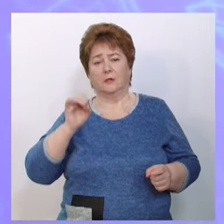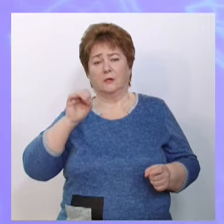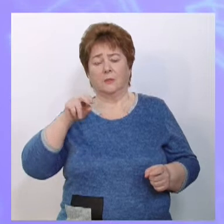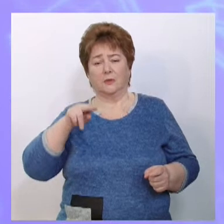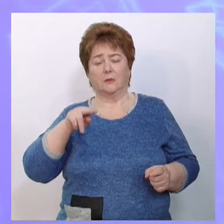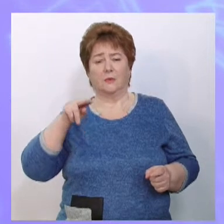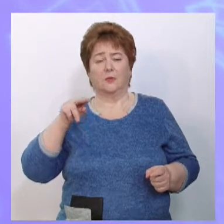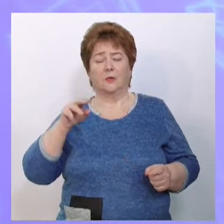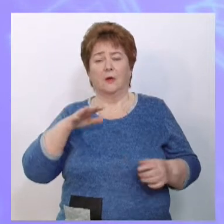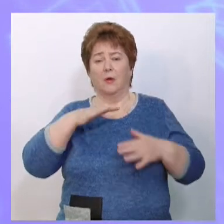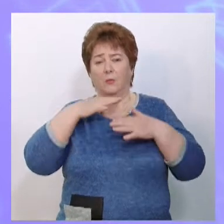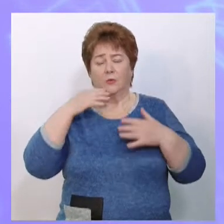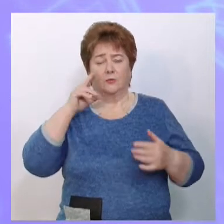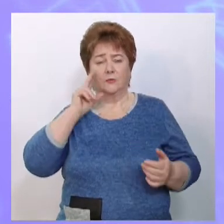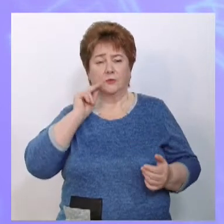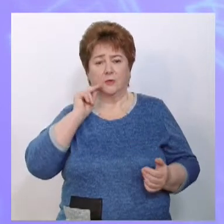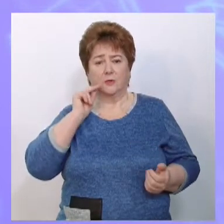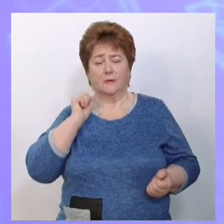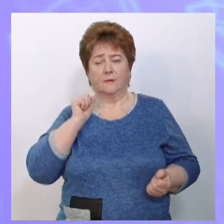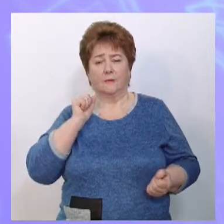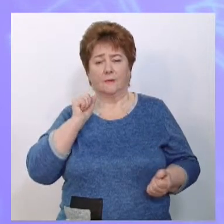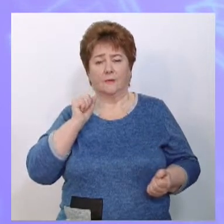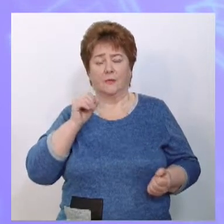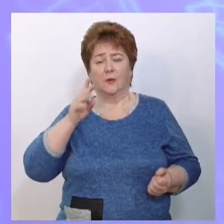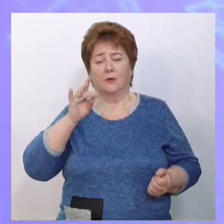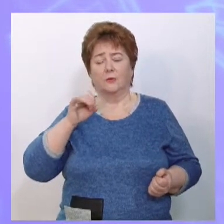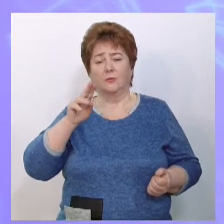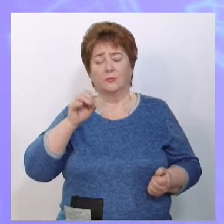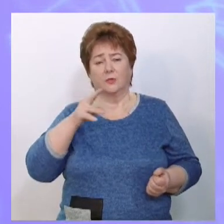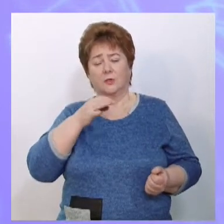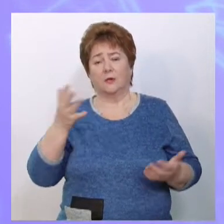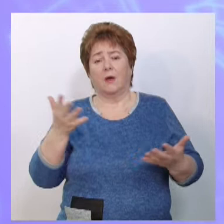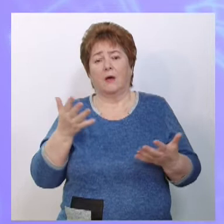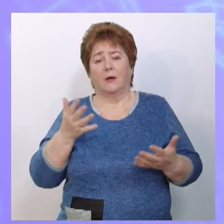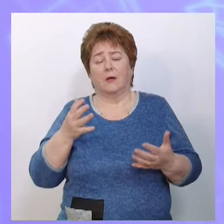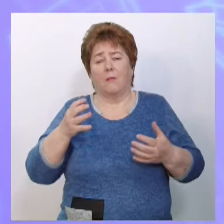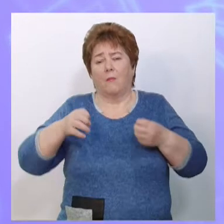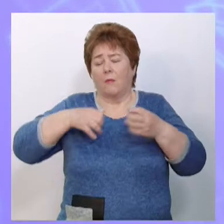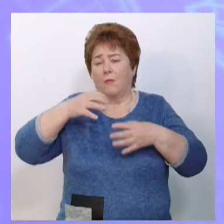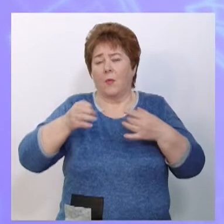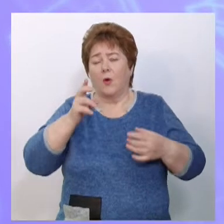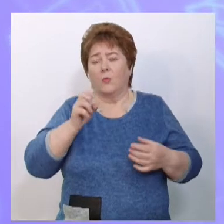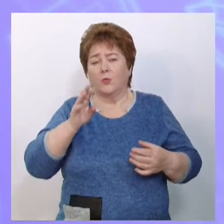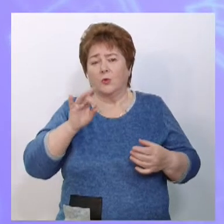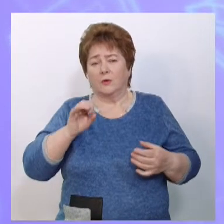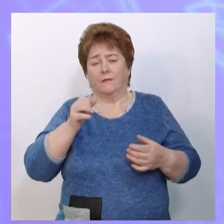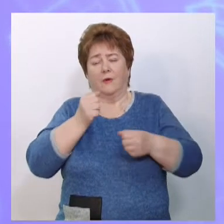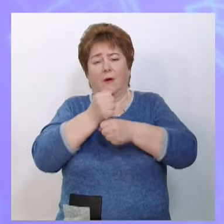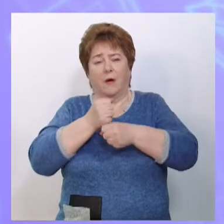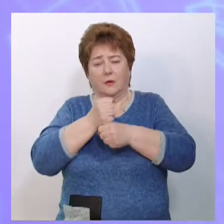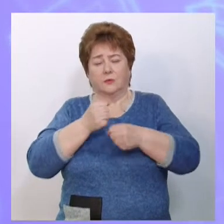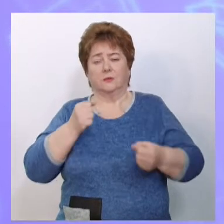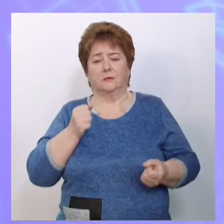Именительный падеж множественного числа. Ручейки какие? Бурливые,